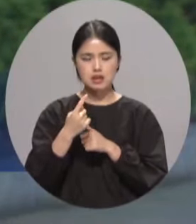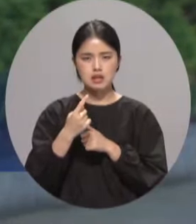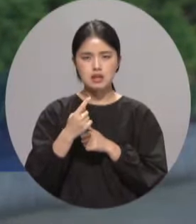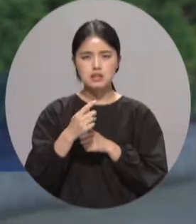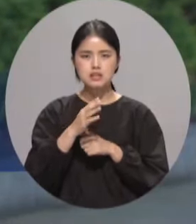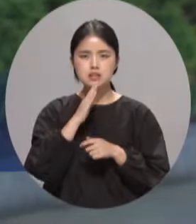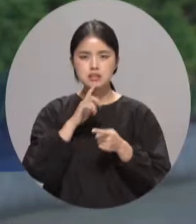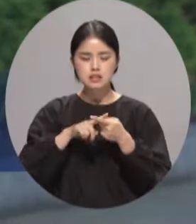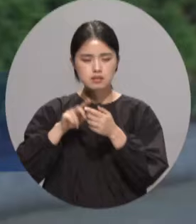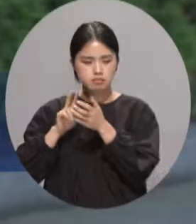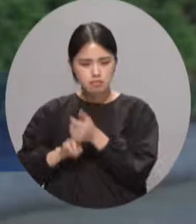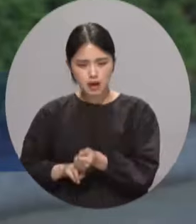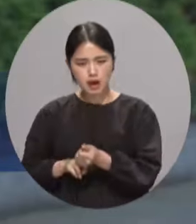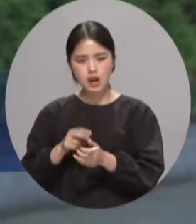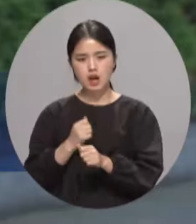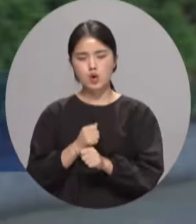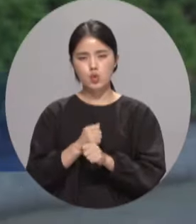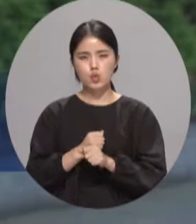이게 은폐되고